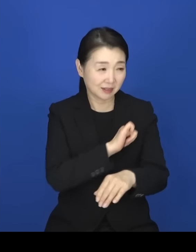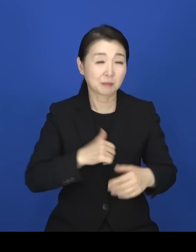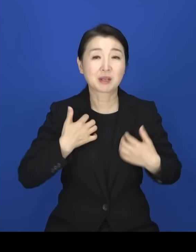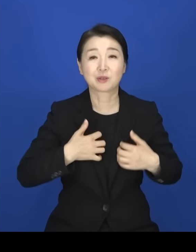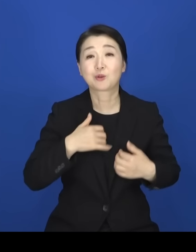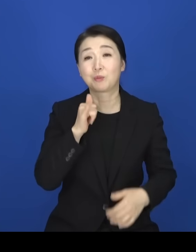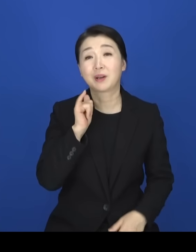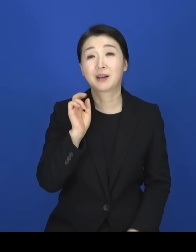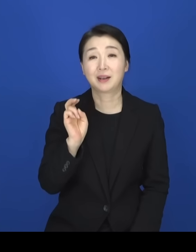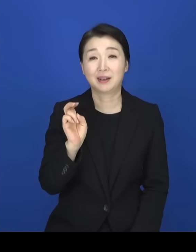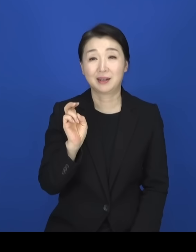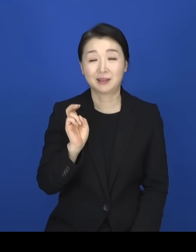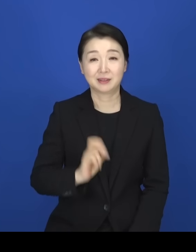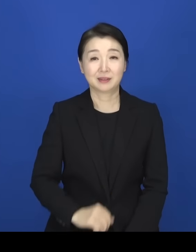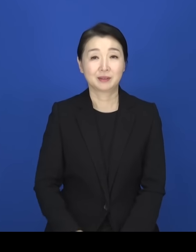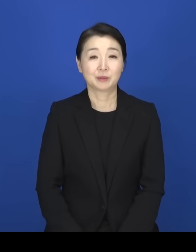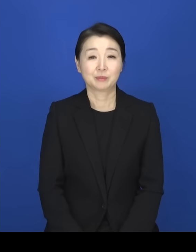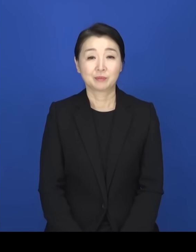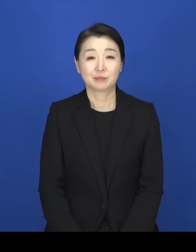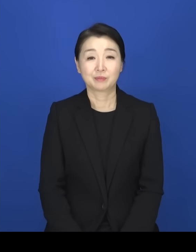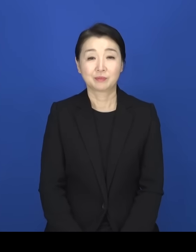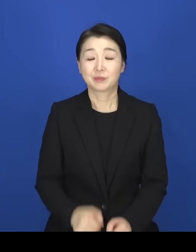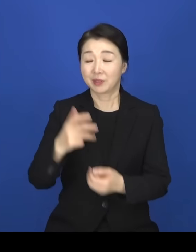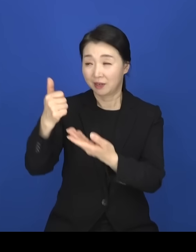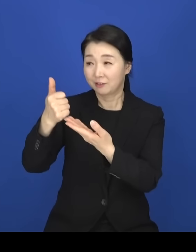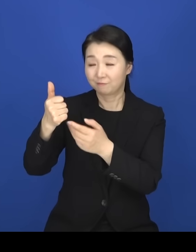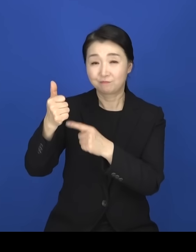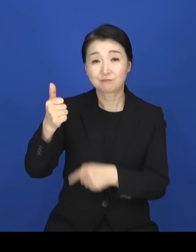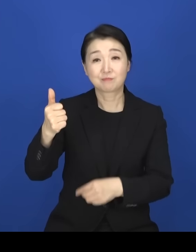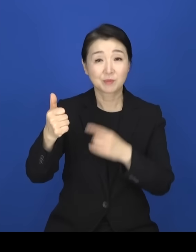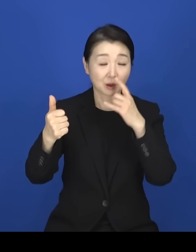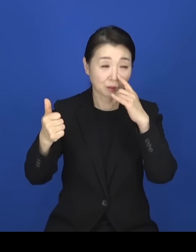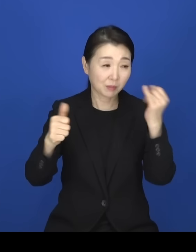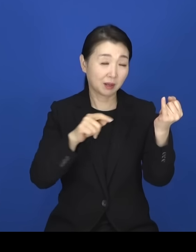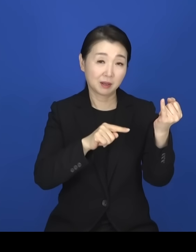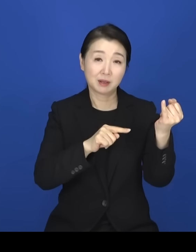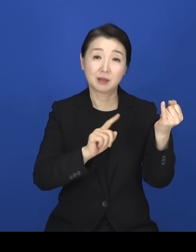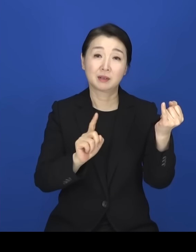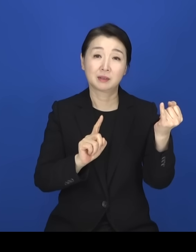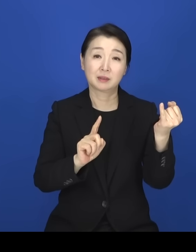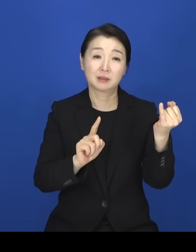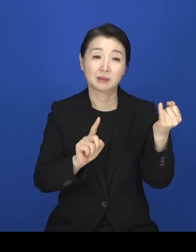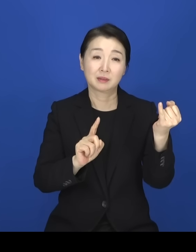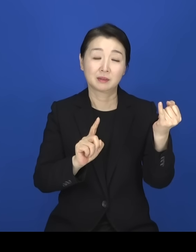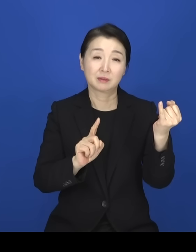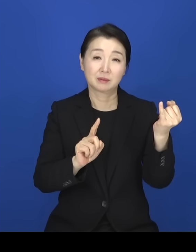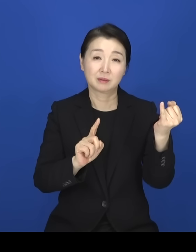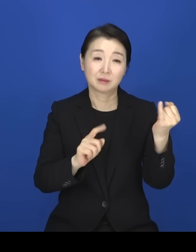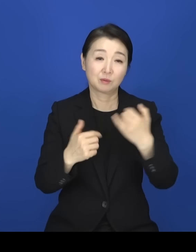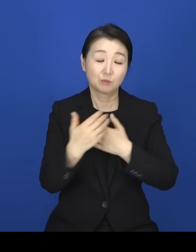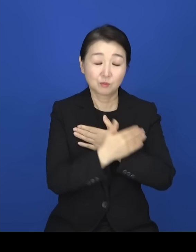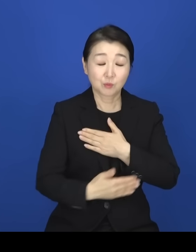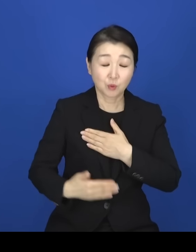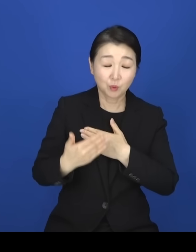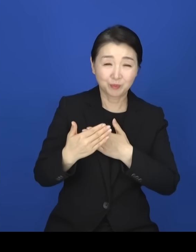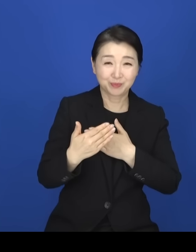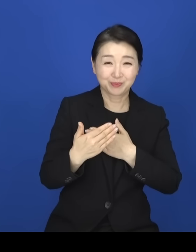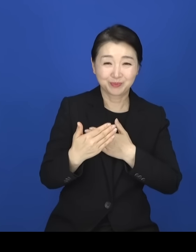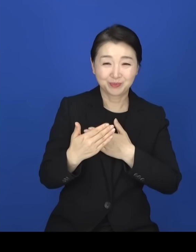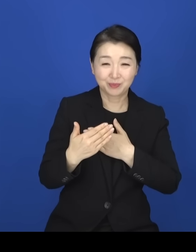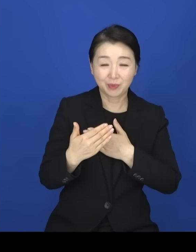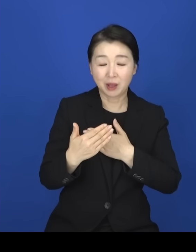즐거움이 있으셨을 것 같다라는 생각이 있어요. 하나님한테 엄마는 어머니의 육체는 쫓고